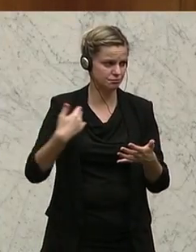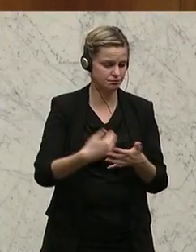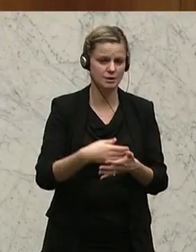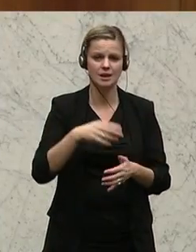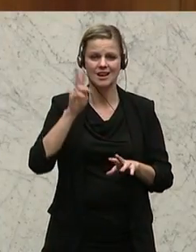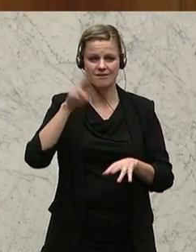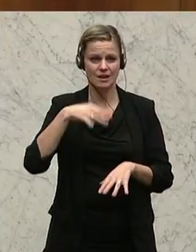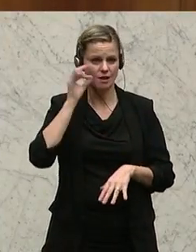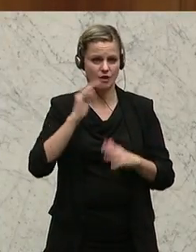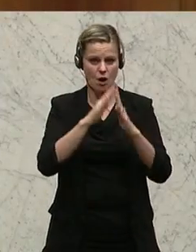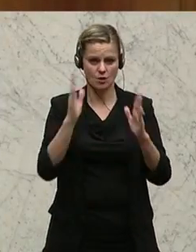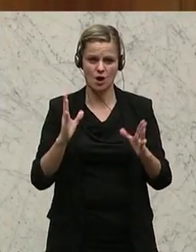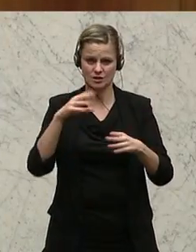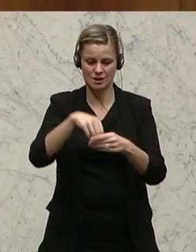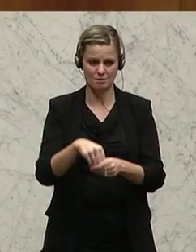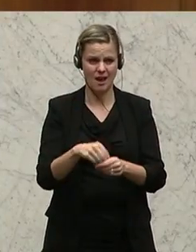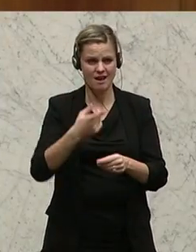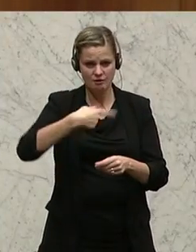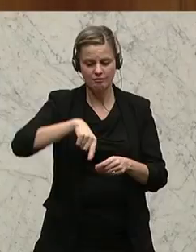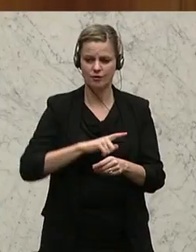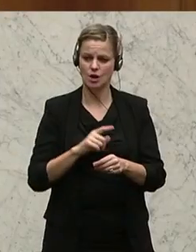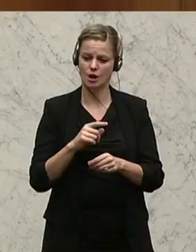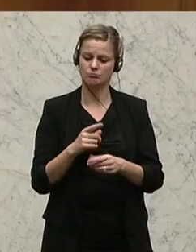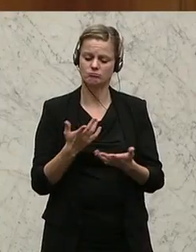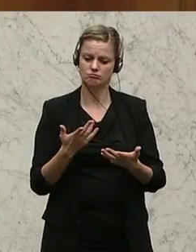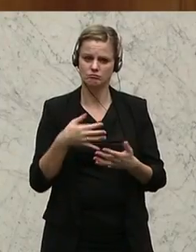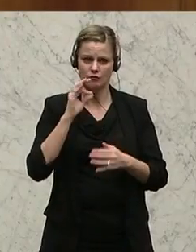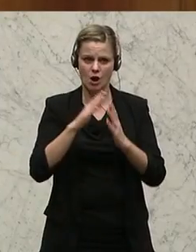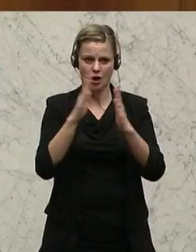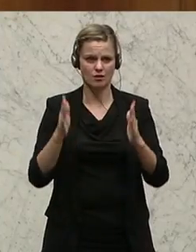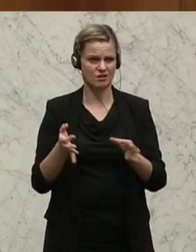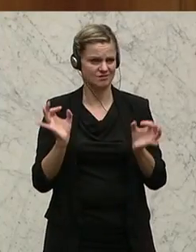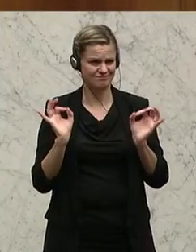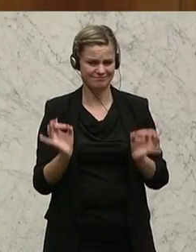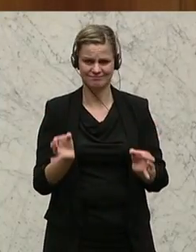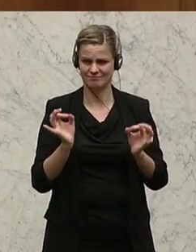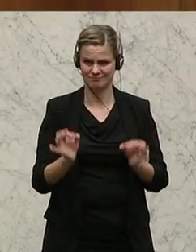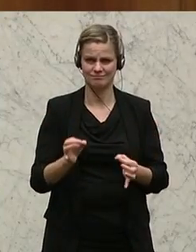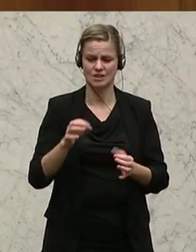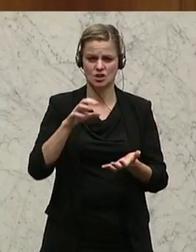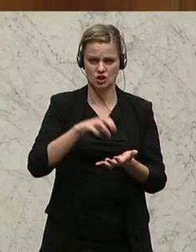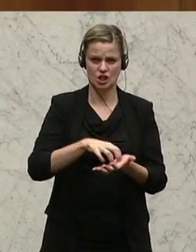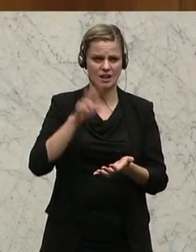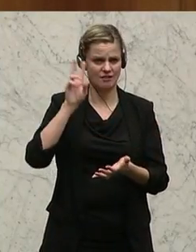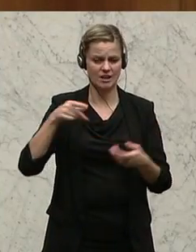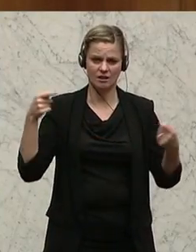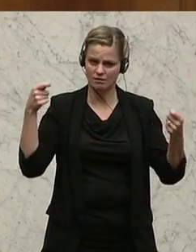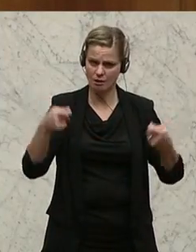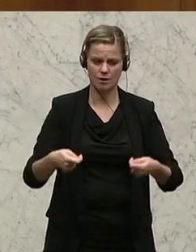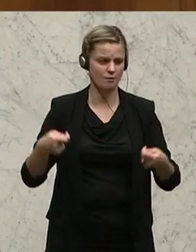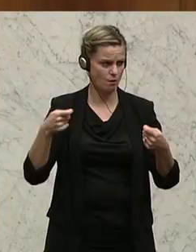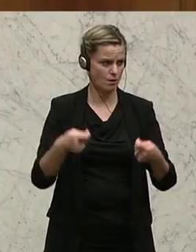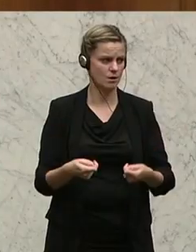Wiener Frauenhäusern. Wir haben unsere Frauenhäuser, die in einer einzigartigen Art und Weise von der Stadt Wien finanziert werden und in